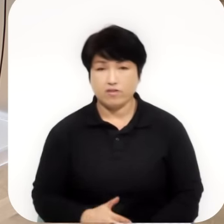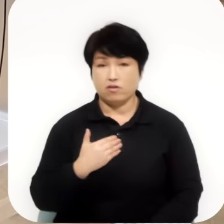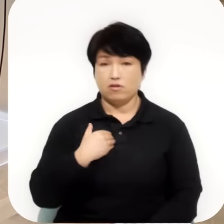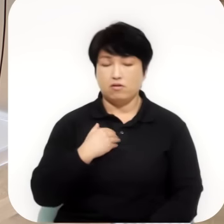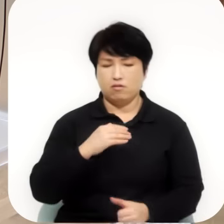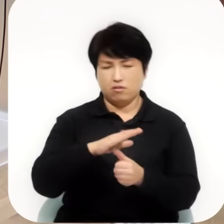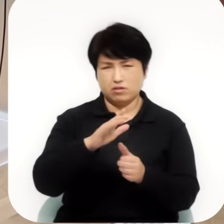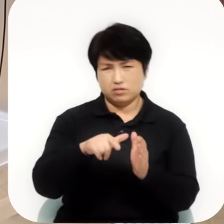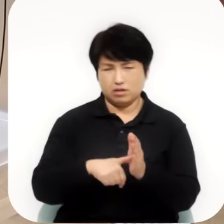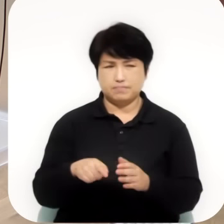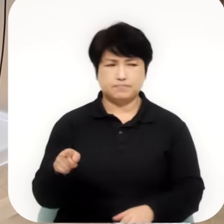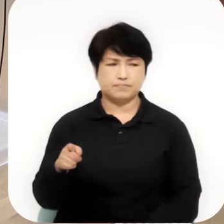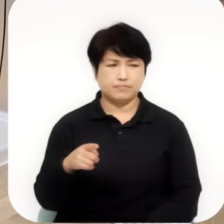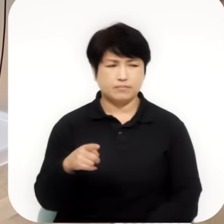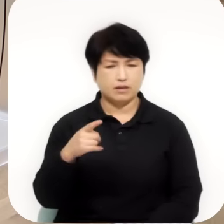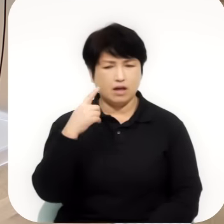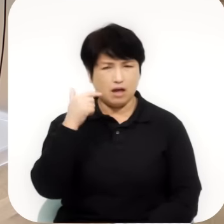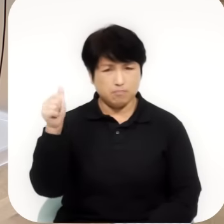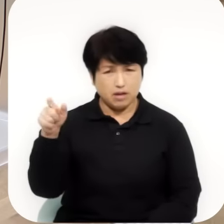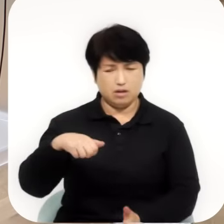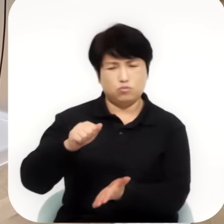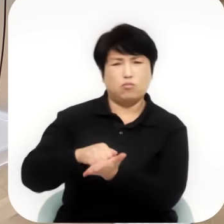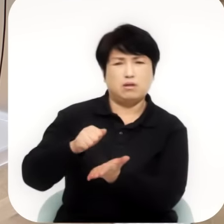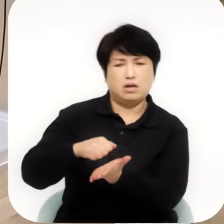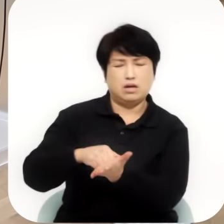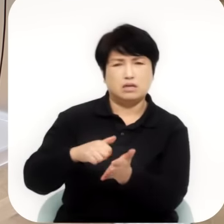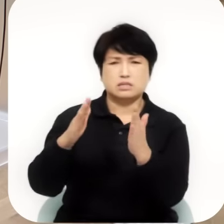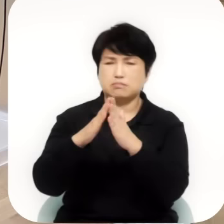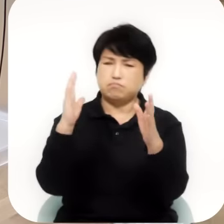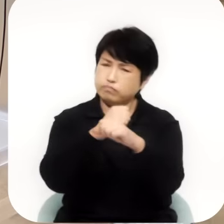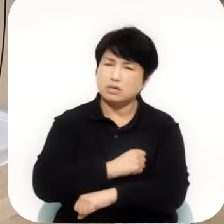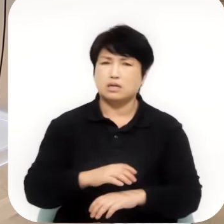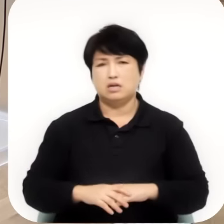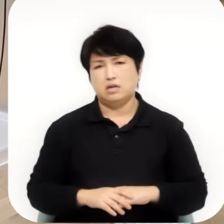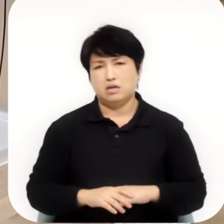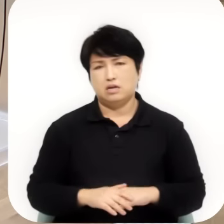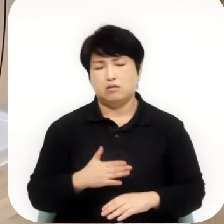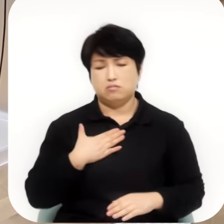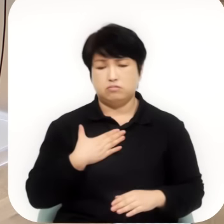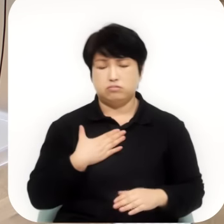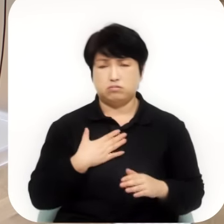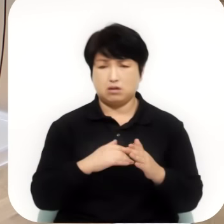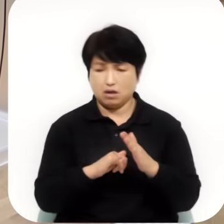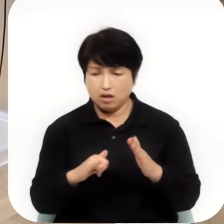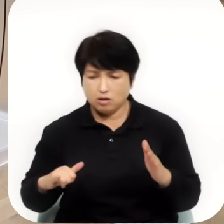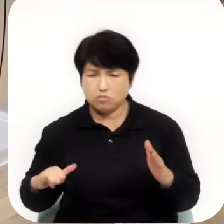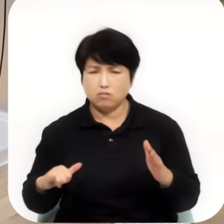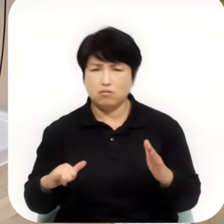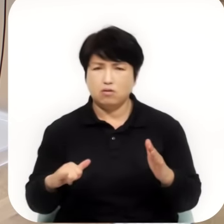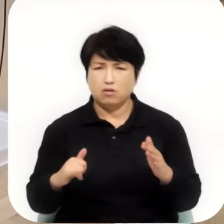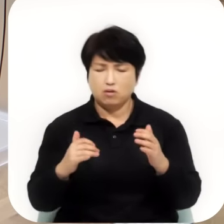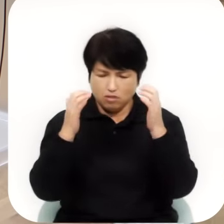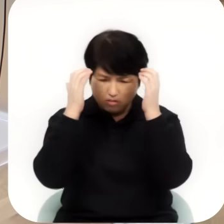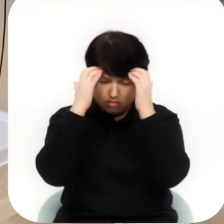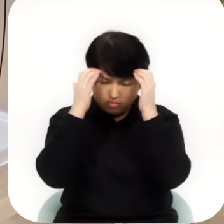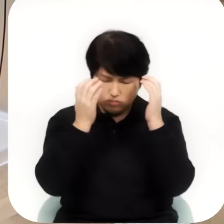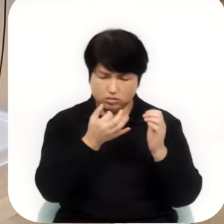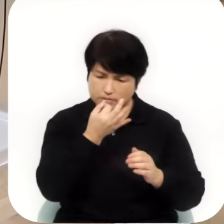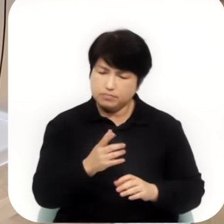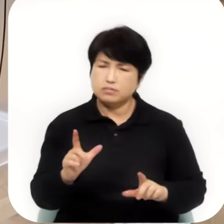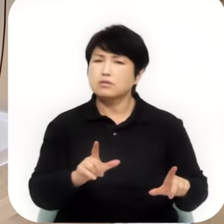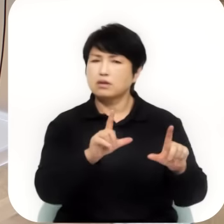아, 네. 저는 어릴 적 도박으로 집을 망하게 만든 아버지 때문에 저와 저희 가족이 너무나도 좀